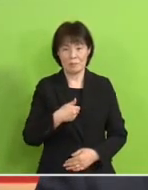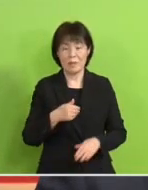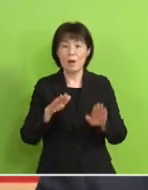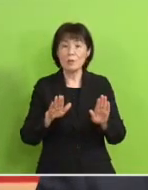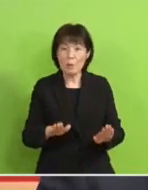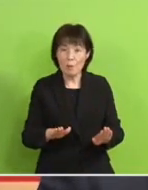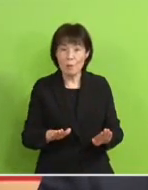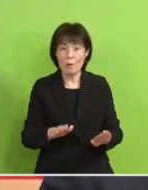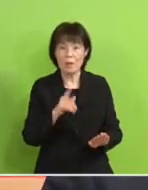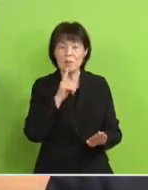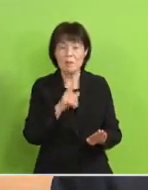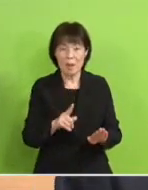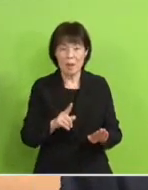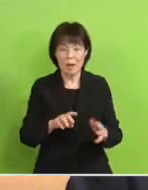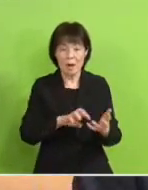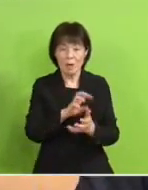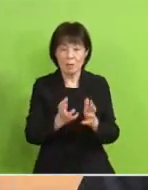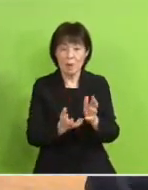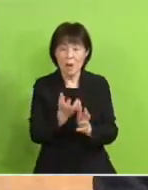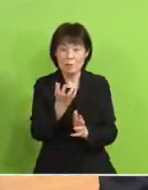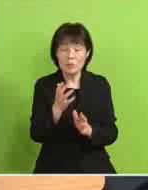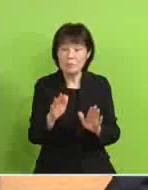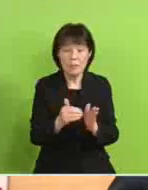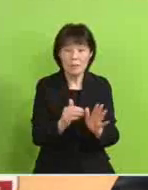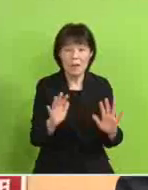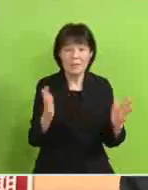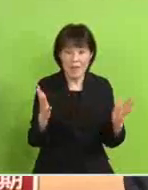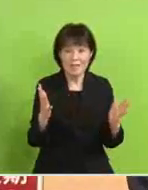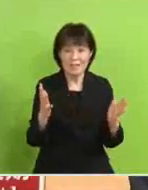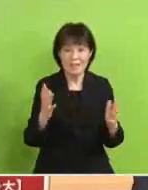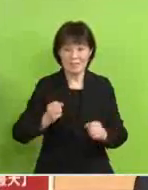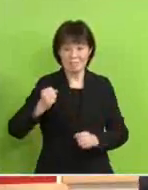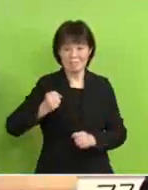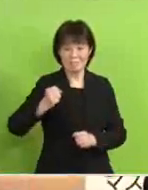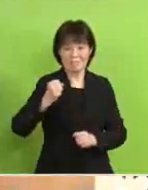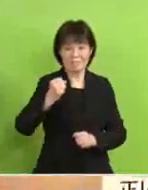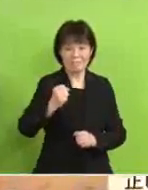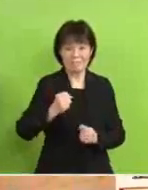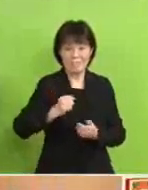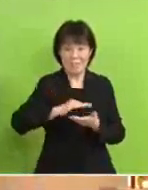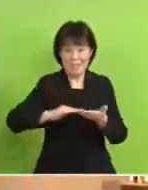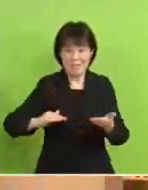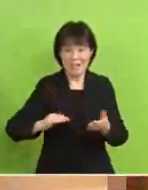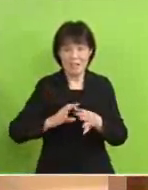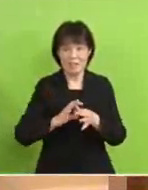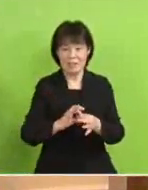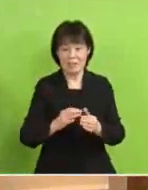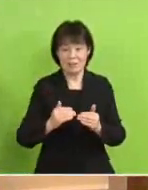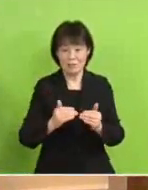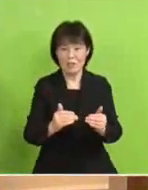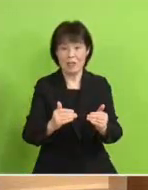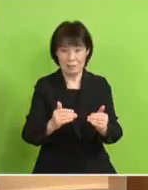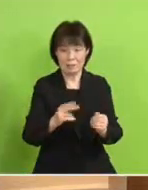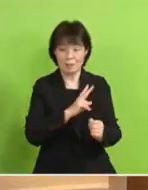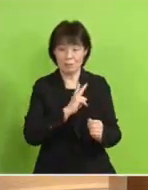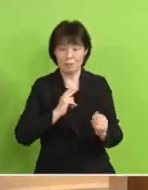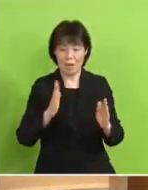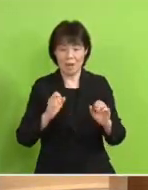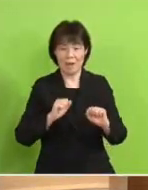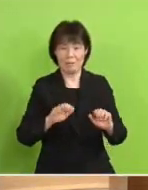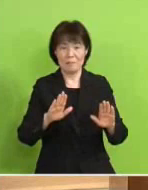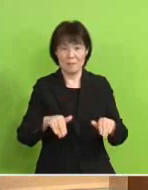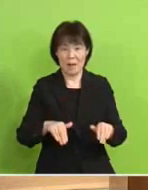今日に関してもトラブル今のところなく進んでいるのかなと思うんですけれども、改めてこう2日間実